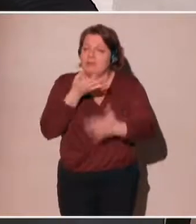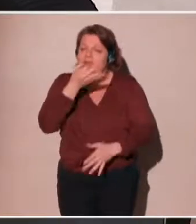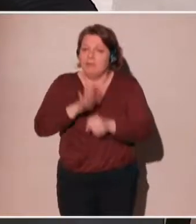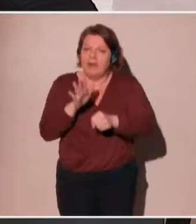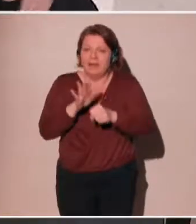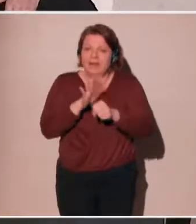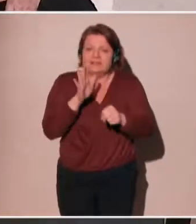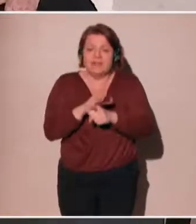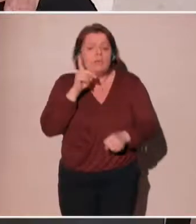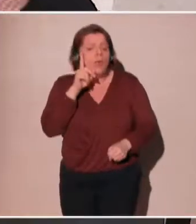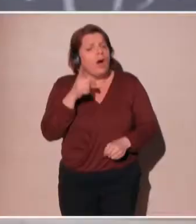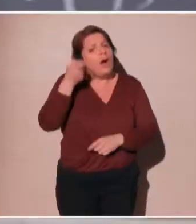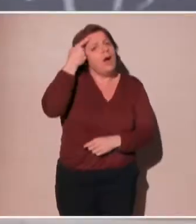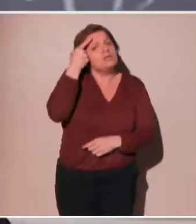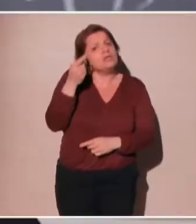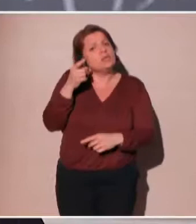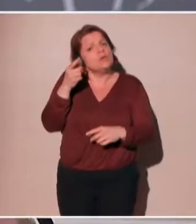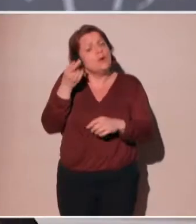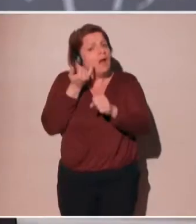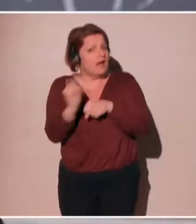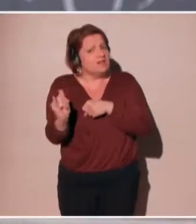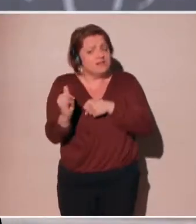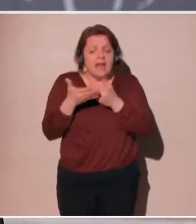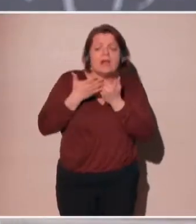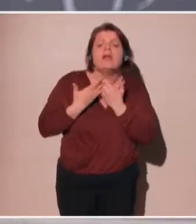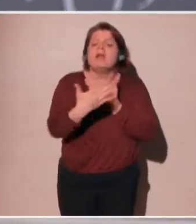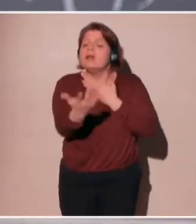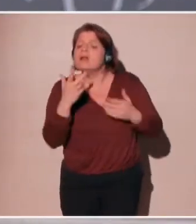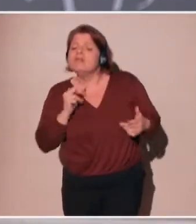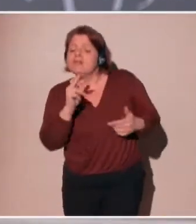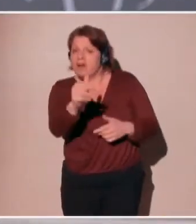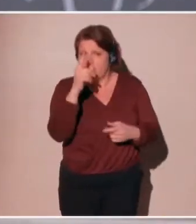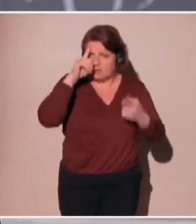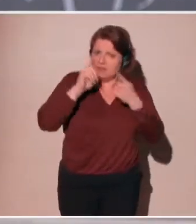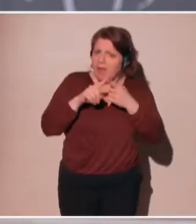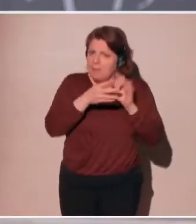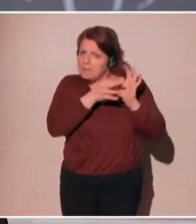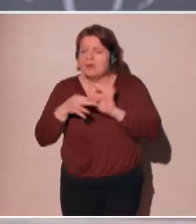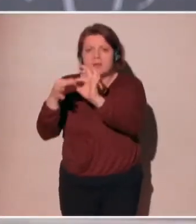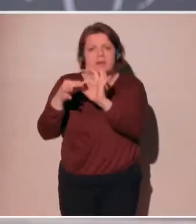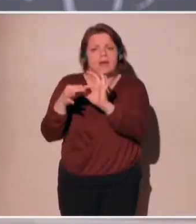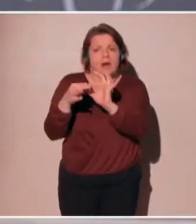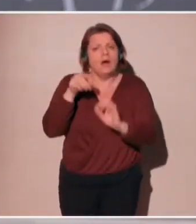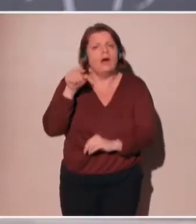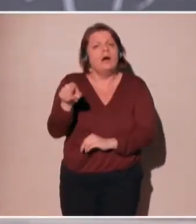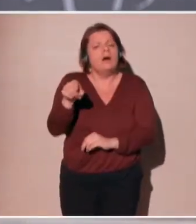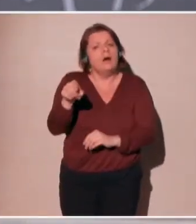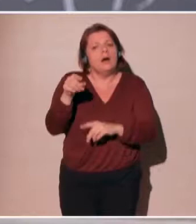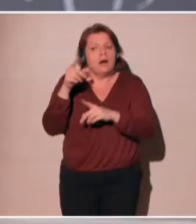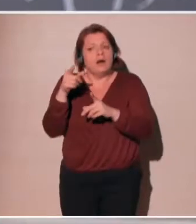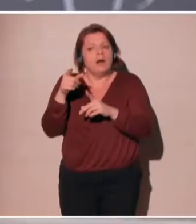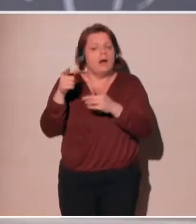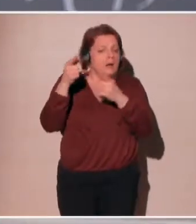questions d'intelligence artificielle qui vont se trouver devant nous vont aussi, pour beaucoup, nécessiter des coopérations entre